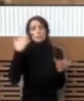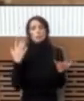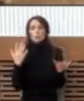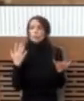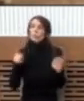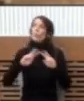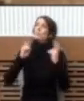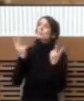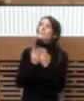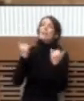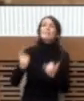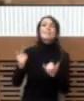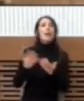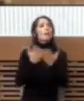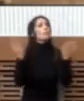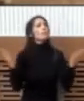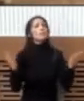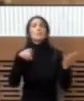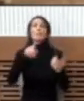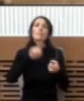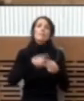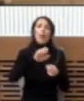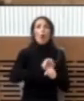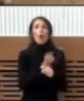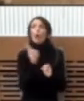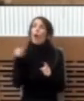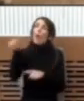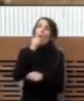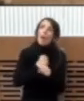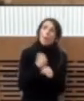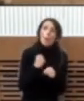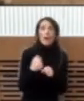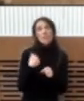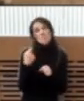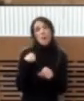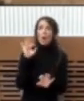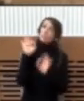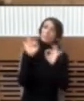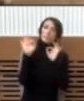trudi da obezbedi vakcinu što pre kako bi se sačuvali životi i započeo oporavak privrede.